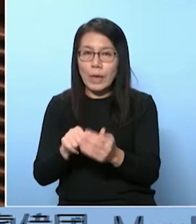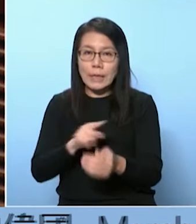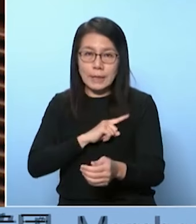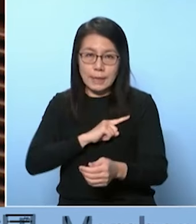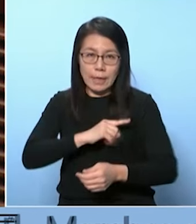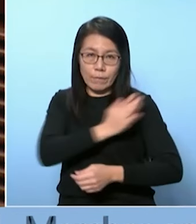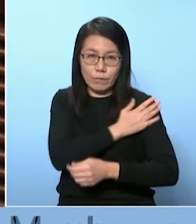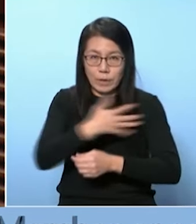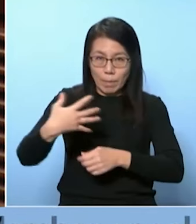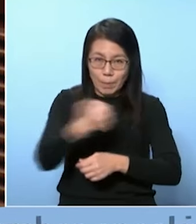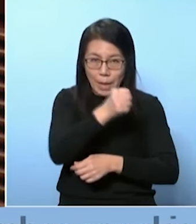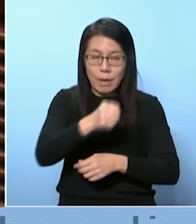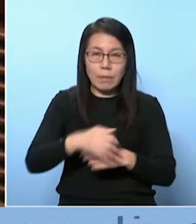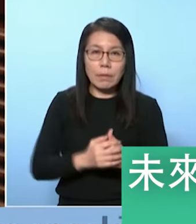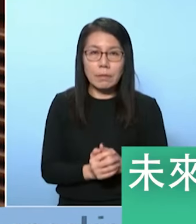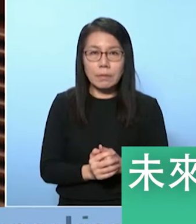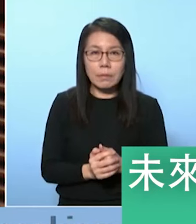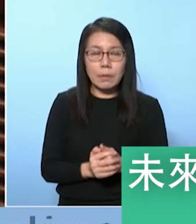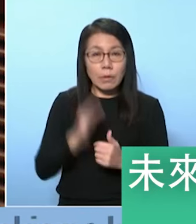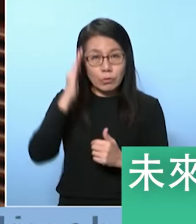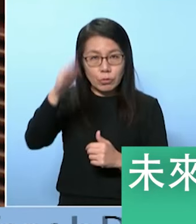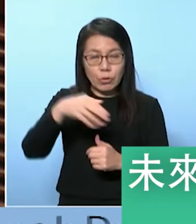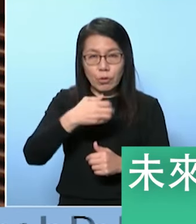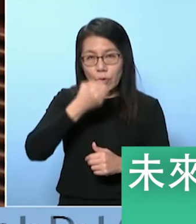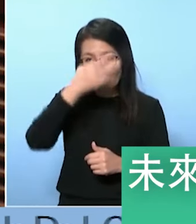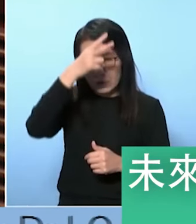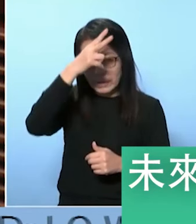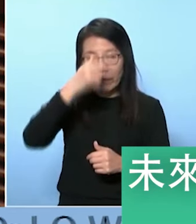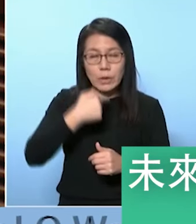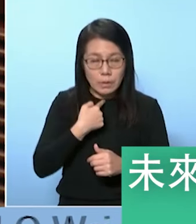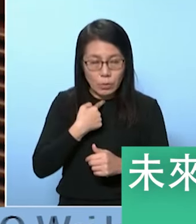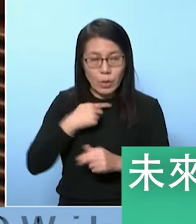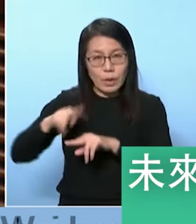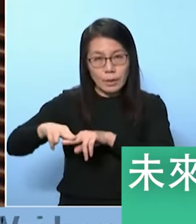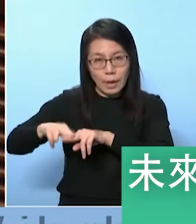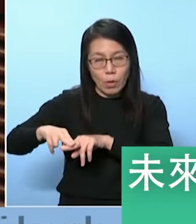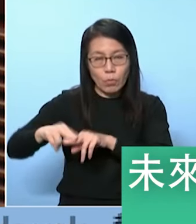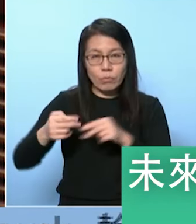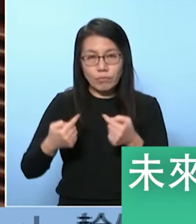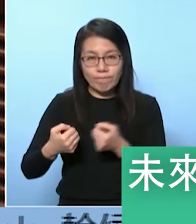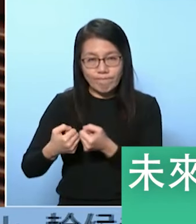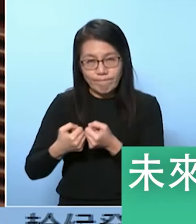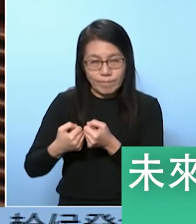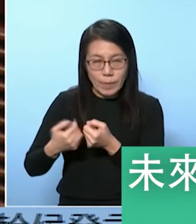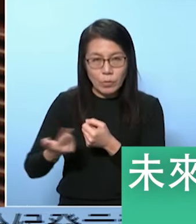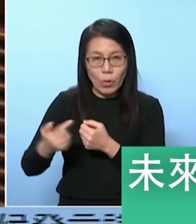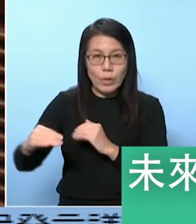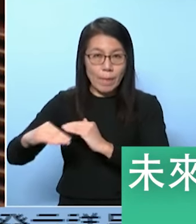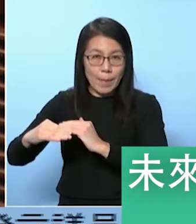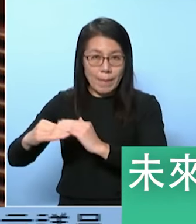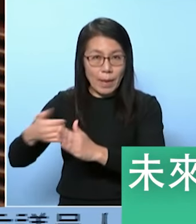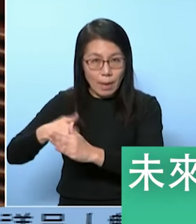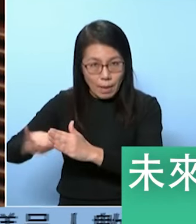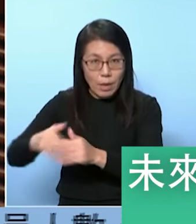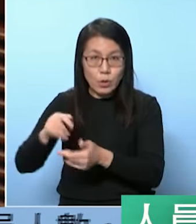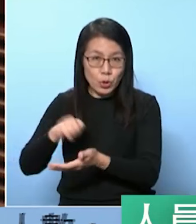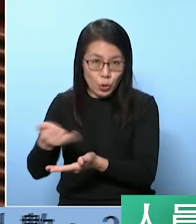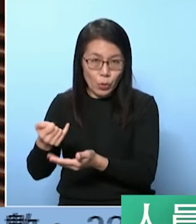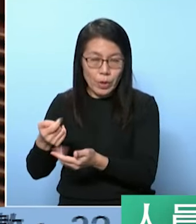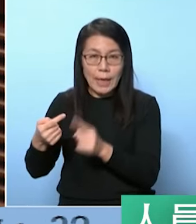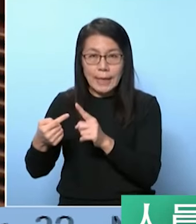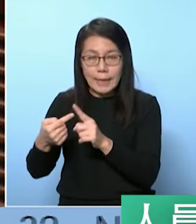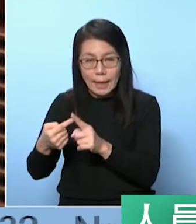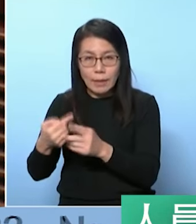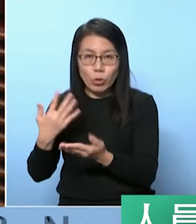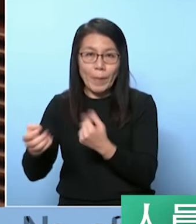自擔任組長。未來特區政府是應該向內地繼續爭取在通關、稅收、人